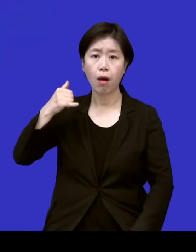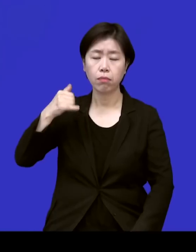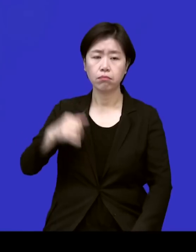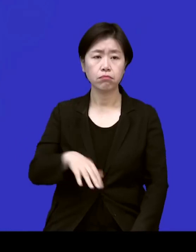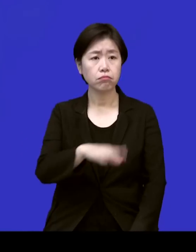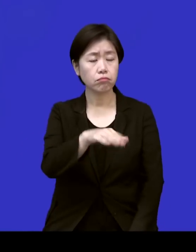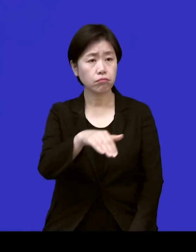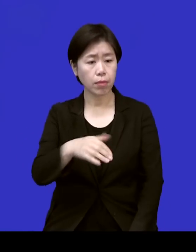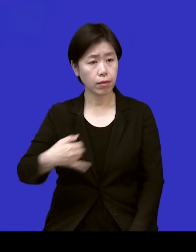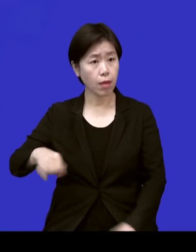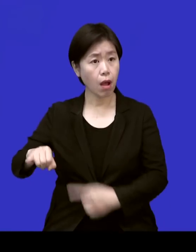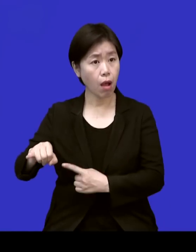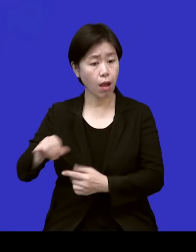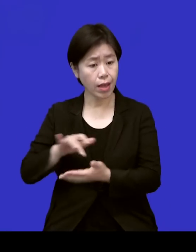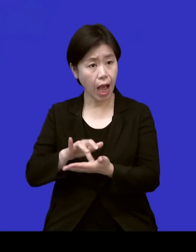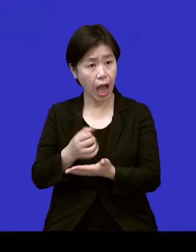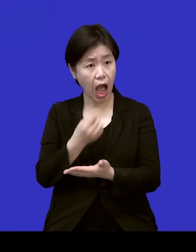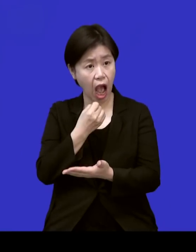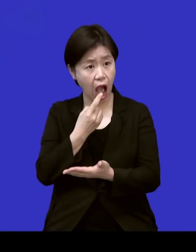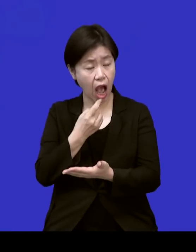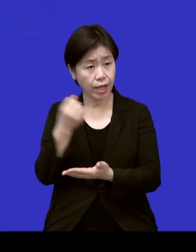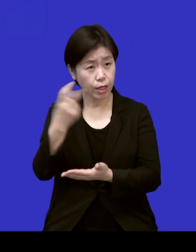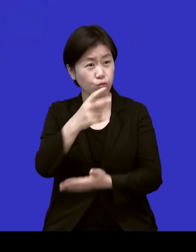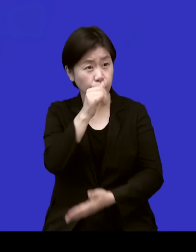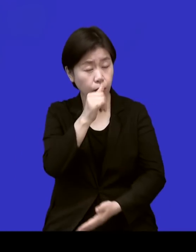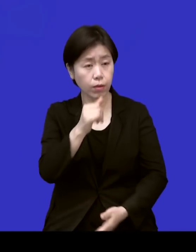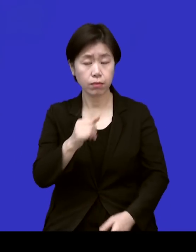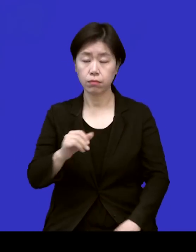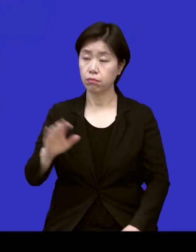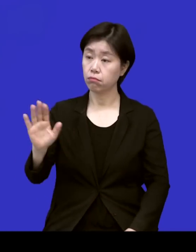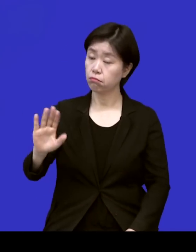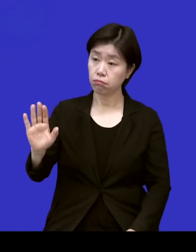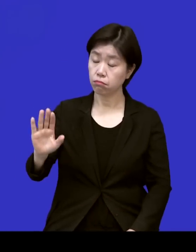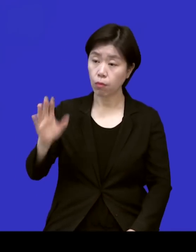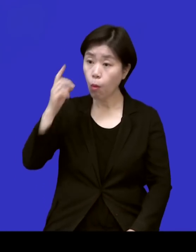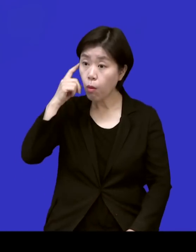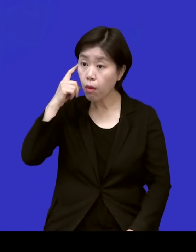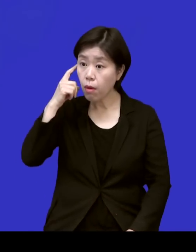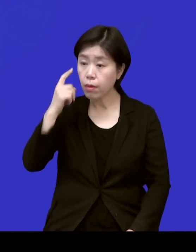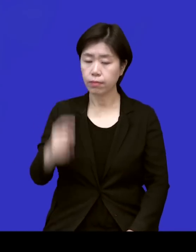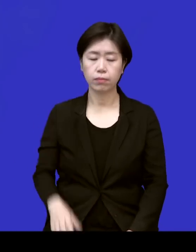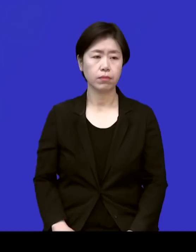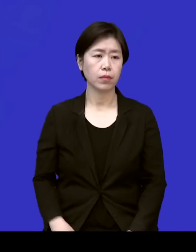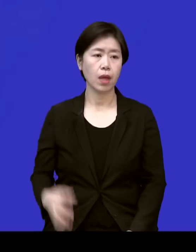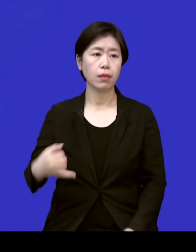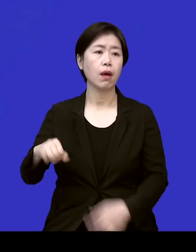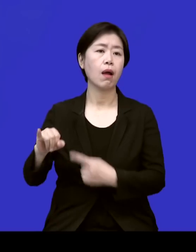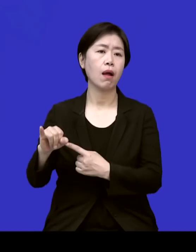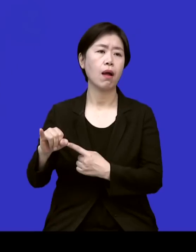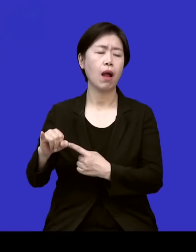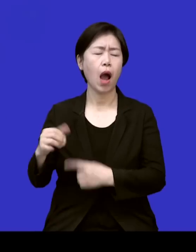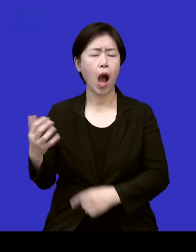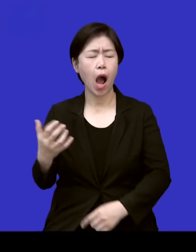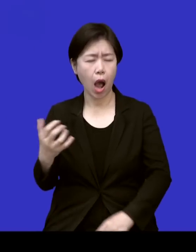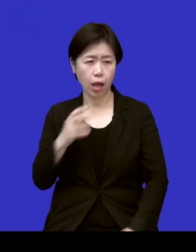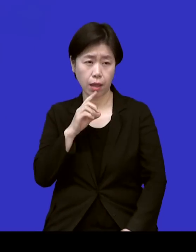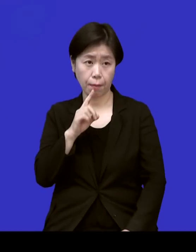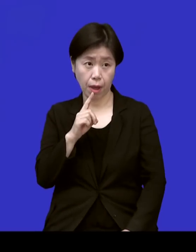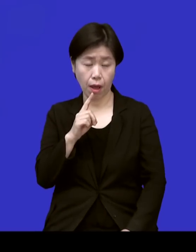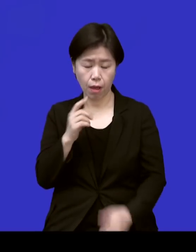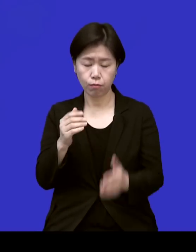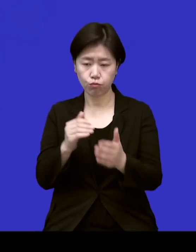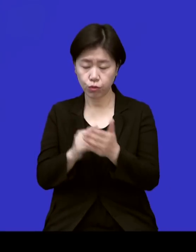먹냐고. 그래서 아니라고. 아이가 아프다고 화장실을 갔는데 지금 사라졌다. 근데